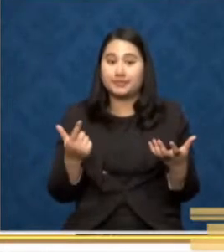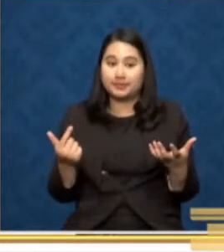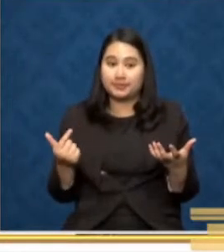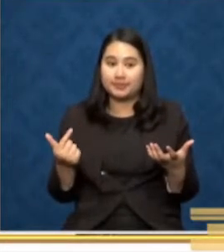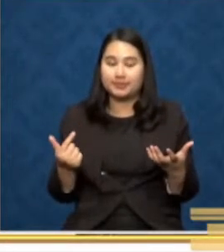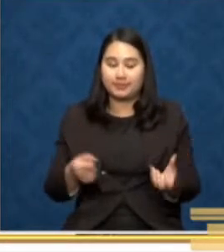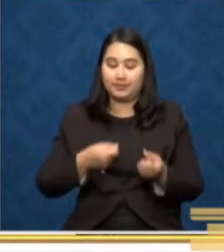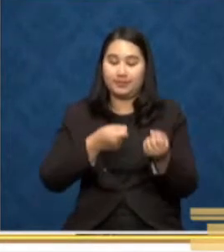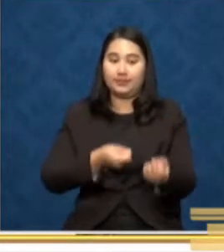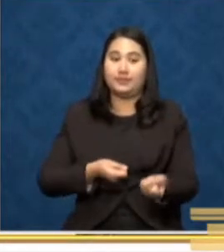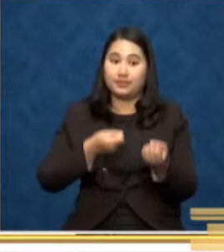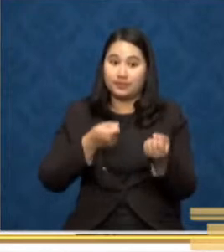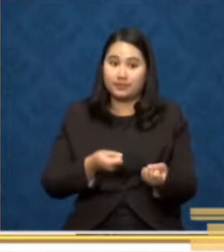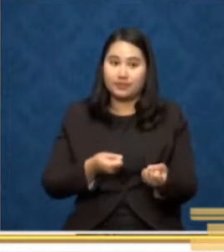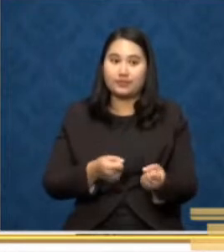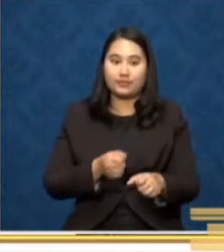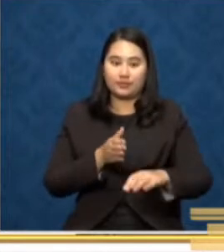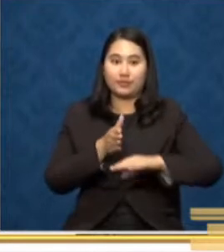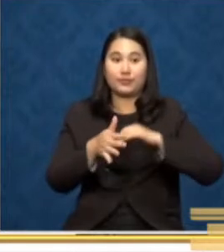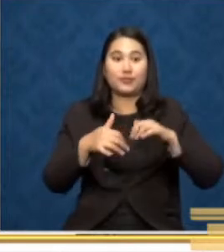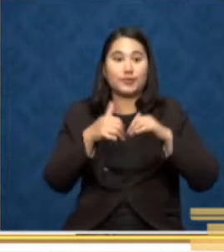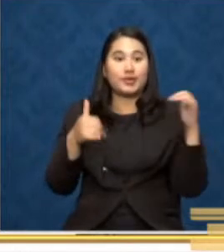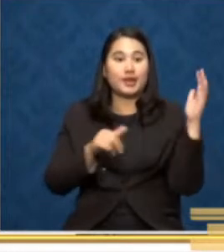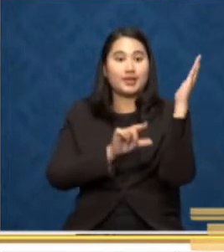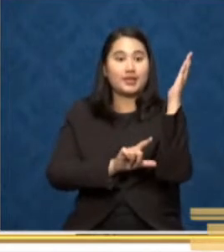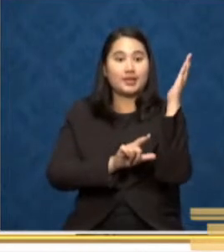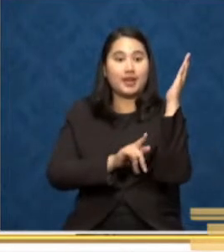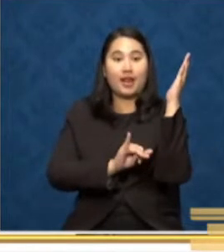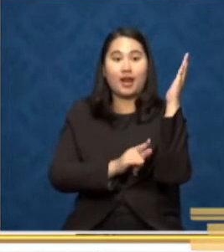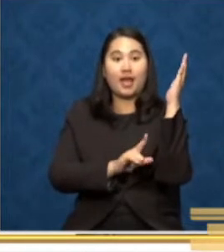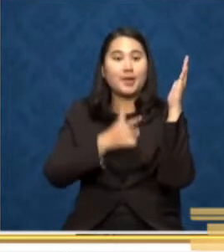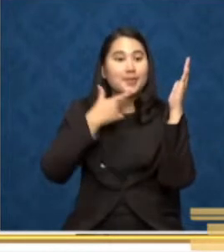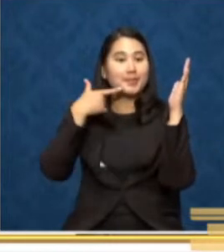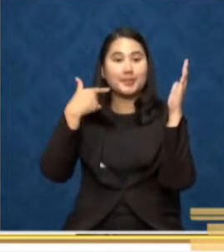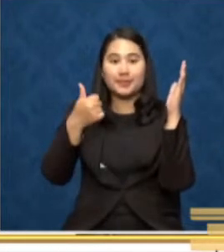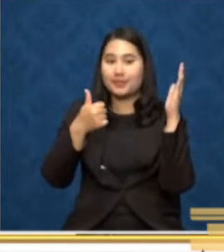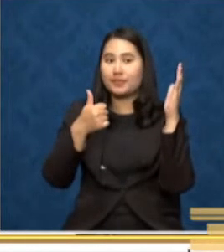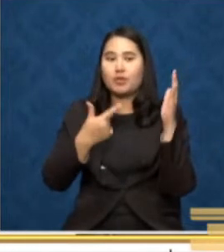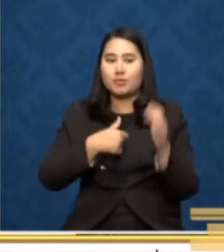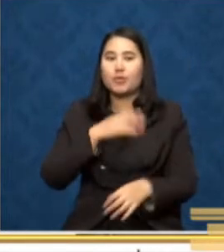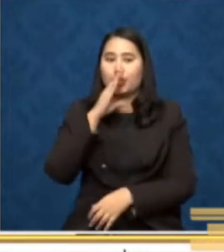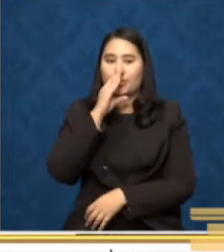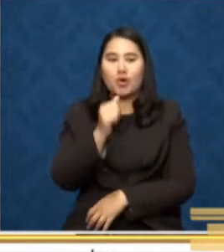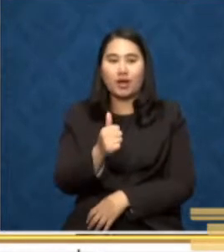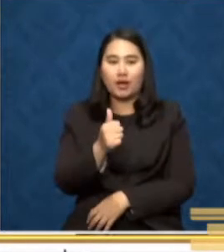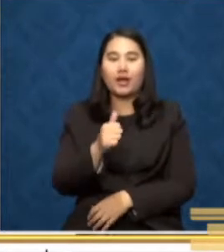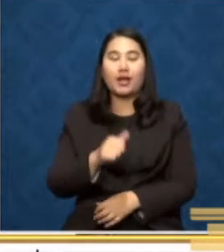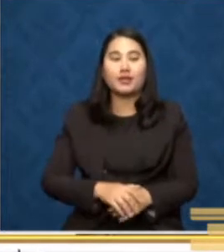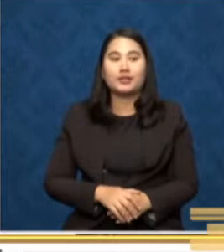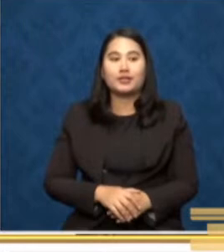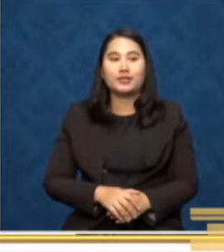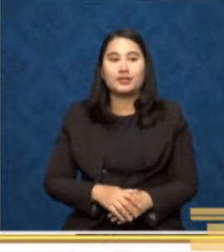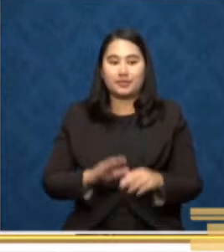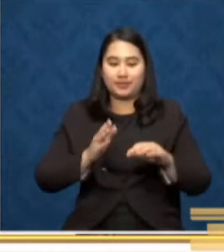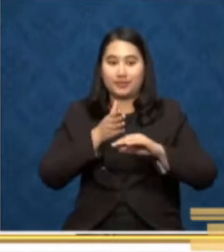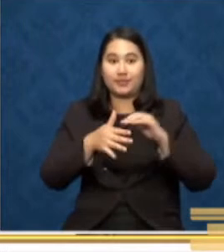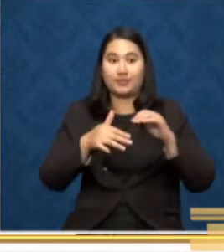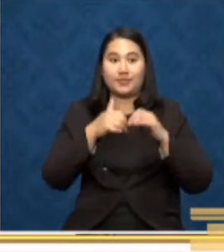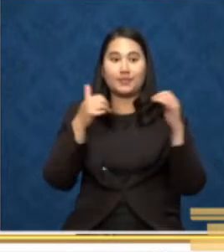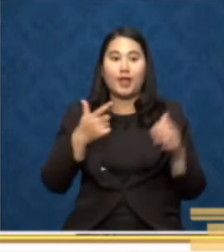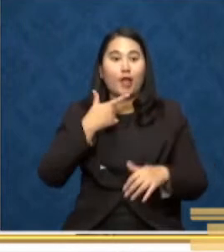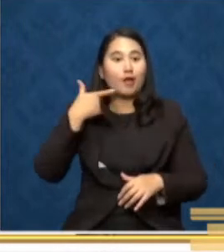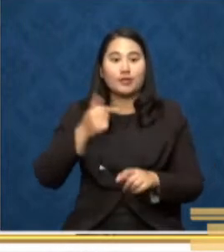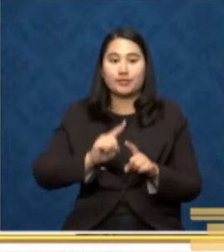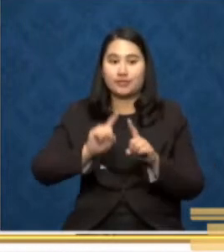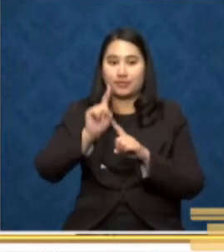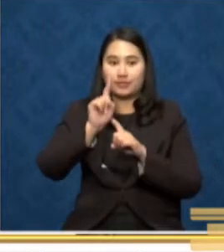างด้านเกษตรกรรมก็ดีเรามีทุเรียนยะลาที่อร่อยที่สุดผมกล้าพูดได้เลยว่าเป็นทุเรียนที่อร่อยที่สุดในประเทศด้วยซ้ำ